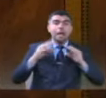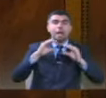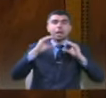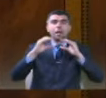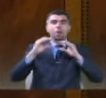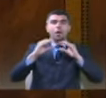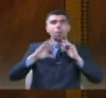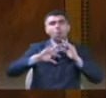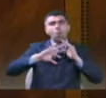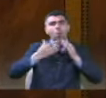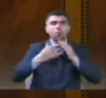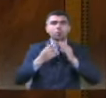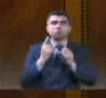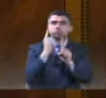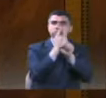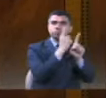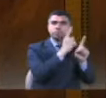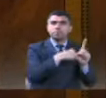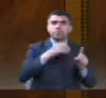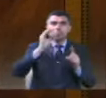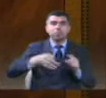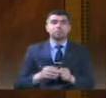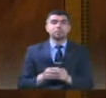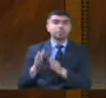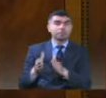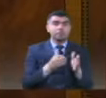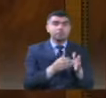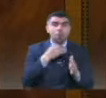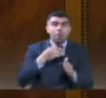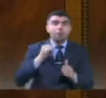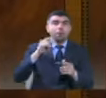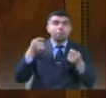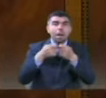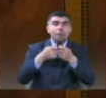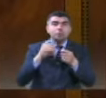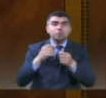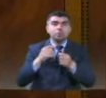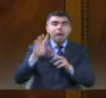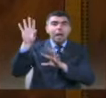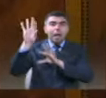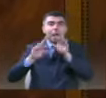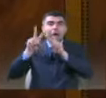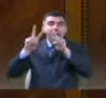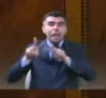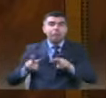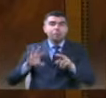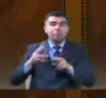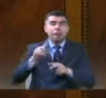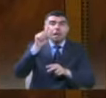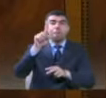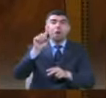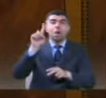ومسؤول مع كل الفرقاء. ثالثا إنعاش سوق الشغل، لأن البطالة تعززت بأكثر من 114,000 عاطل